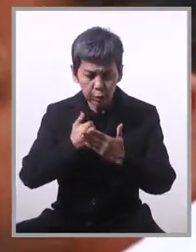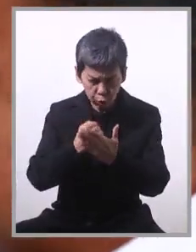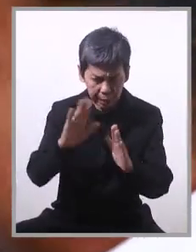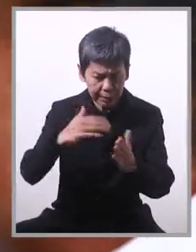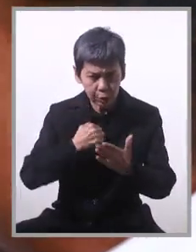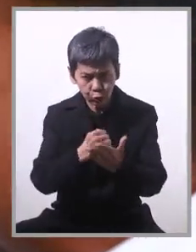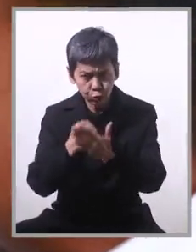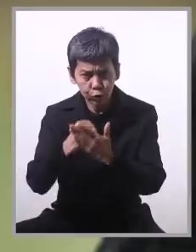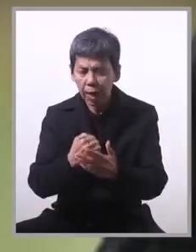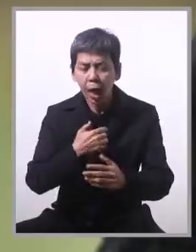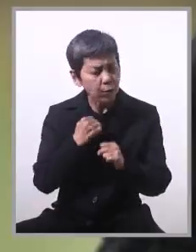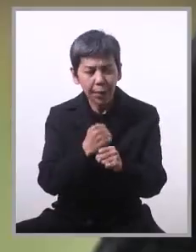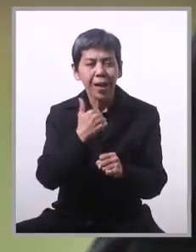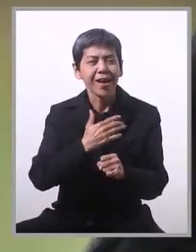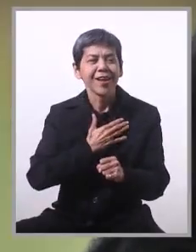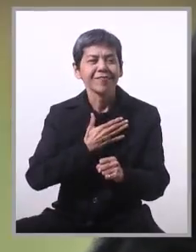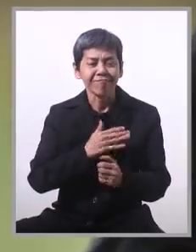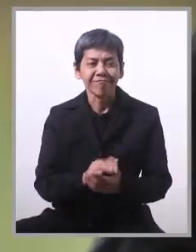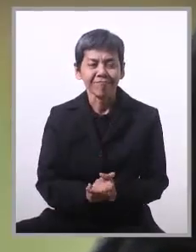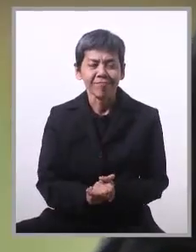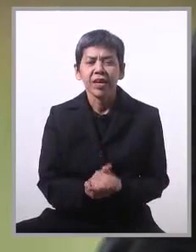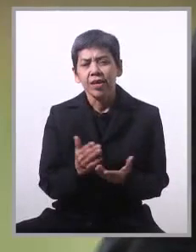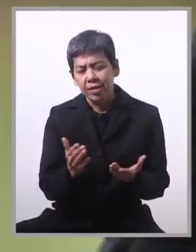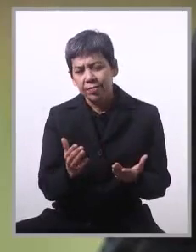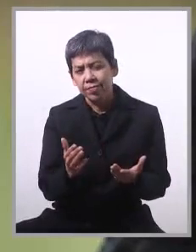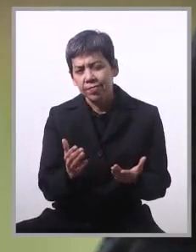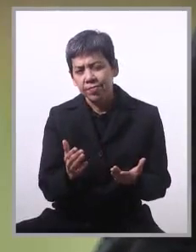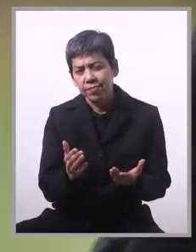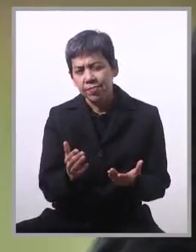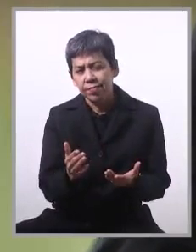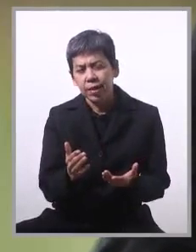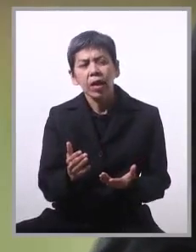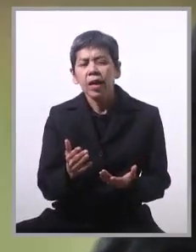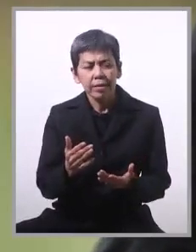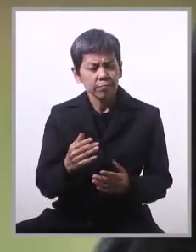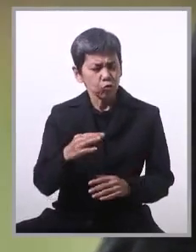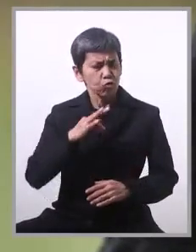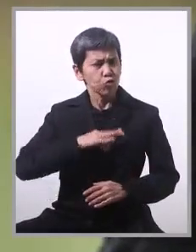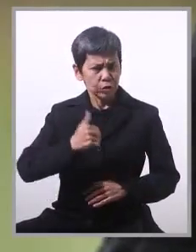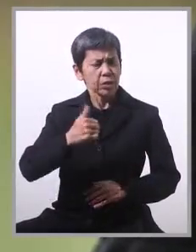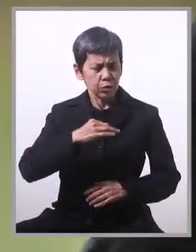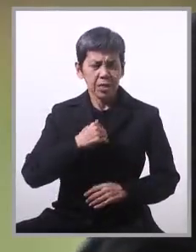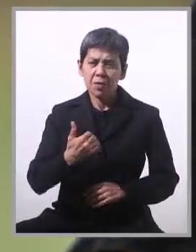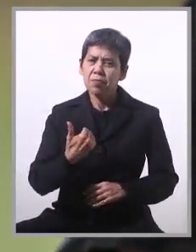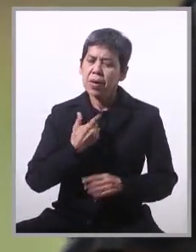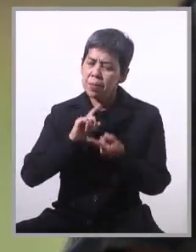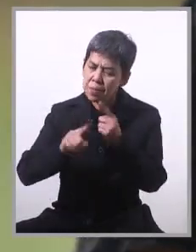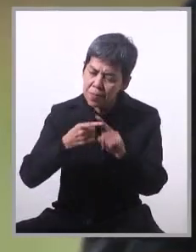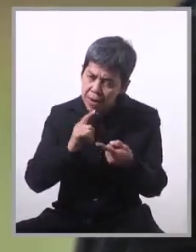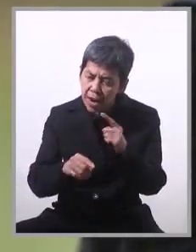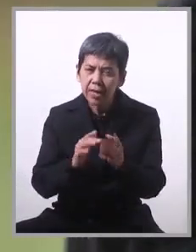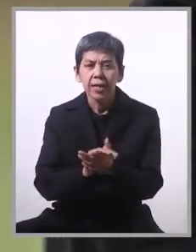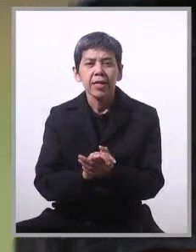ยได้ก็ช่วย ได้ก็ช่วยทำที่เราทำได ้ เขาว่าแต่ผมก็โชคดีคือไปอยู่แบบก็มีเพื่อน